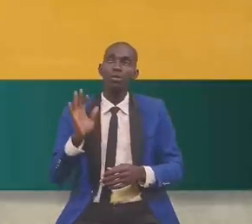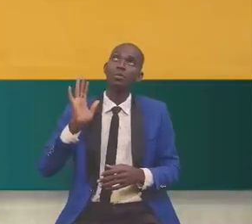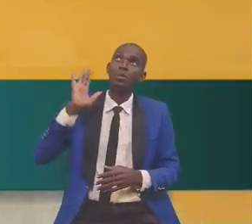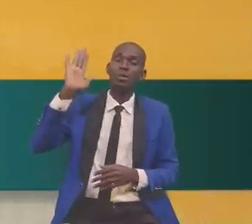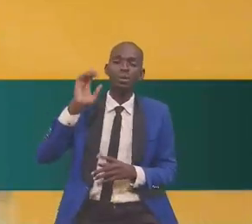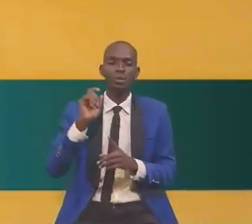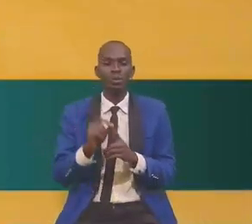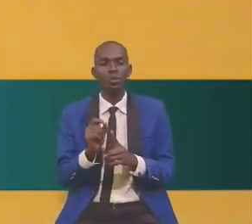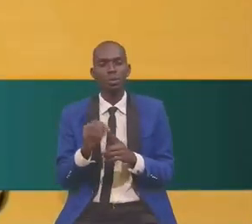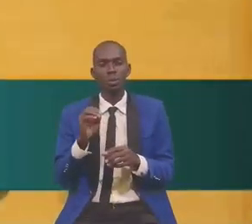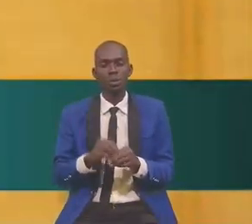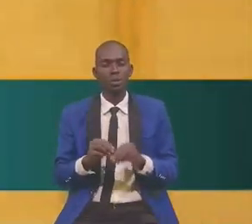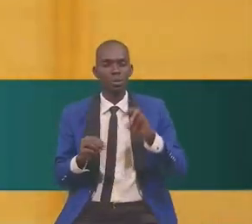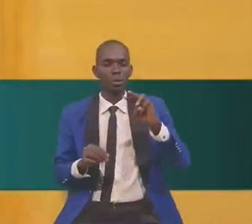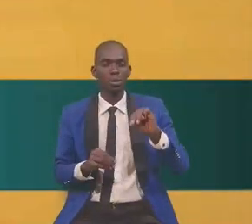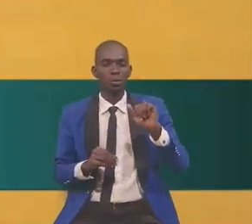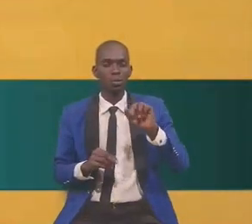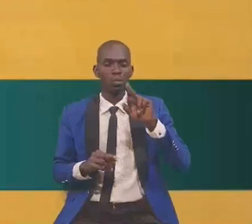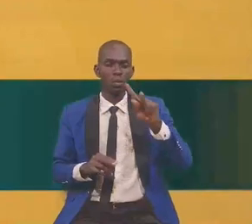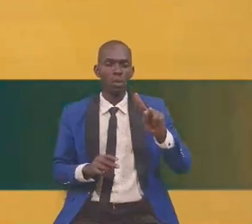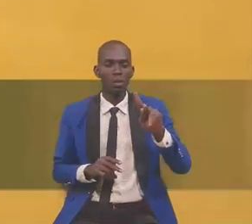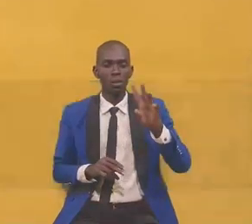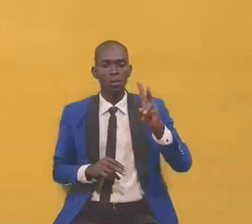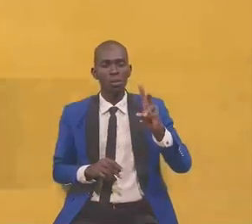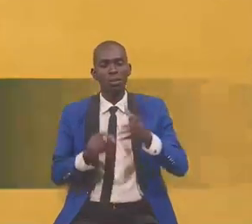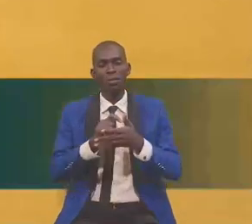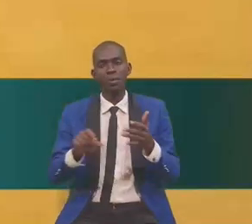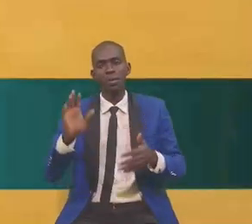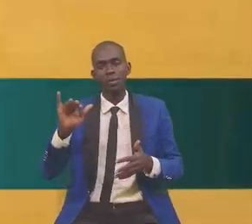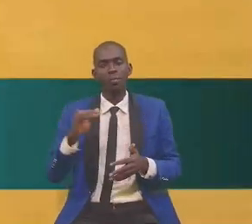16, verset 15. Puis il leur dit,